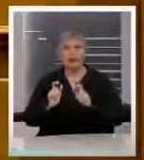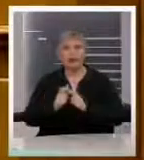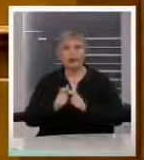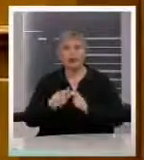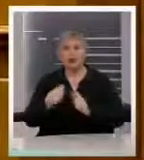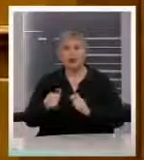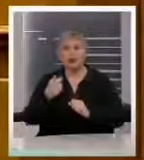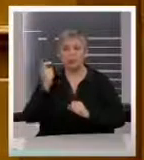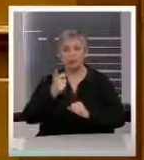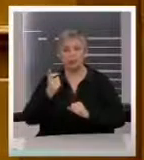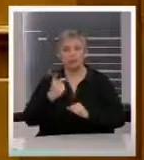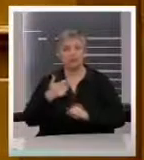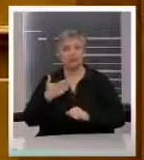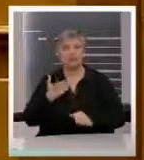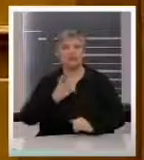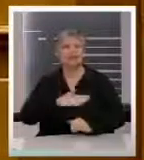Θέλει κάποιος κύριος να πει κάτι?